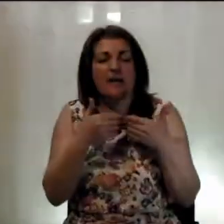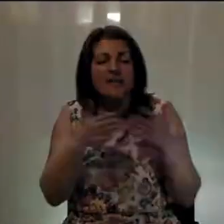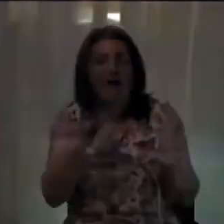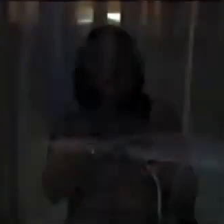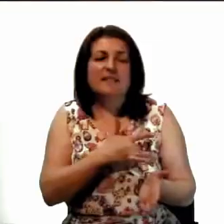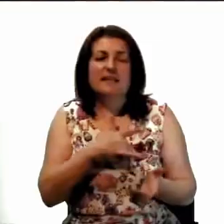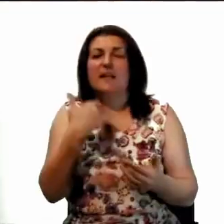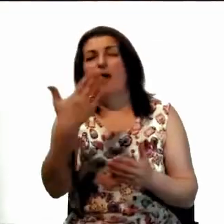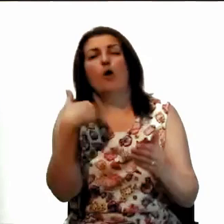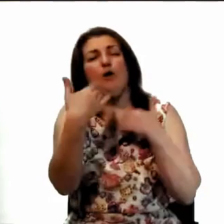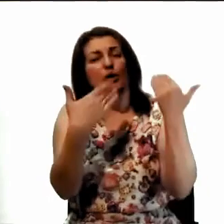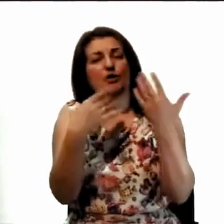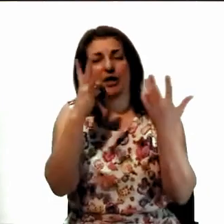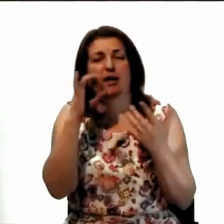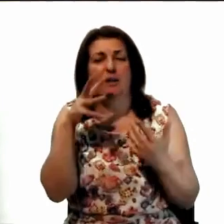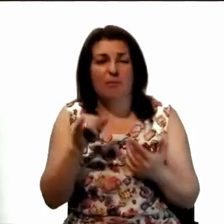твое отношение к Нему.